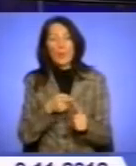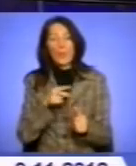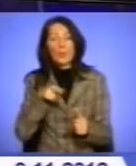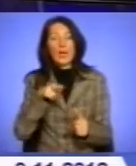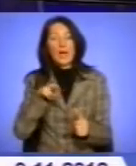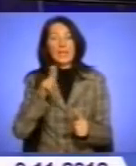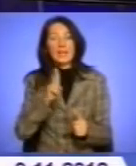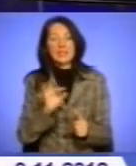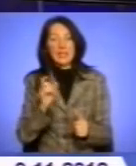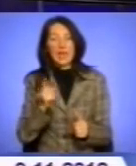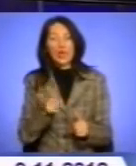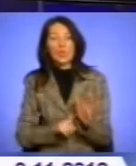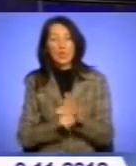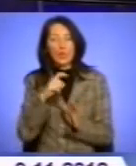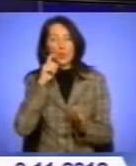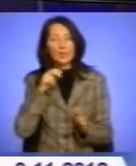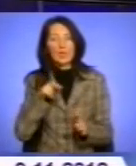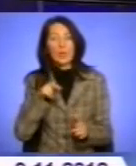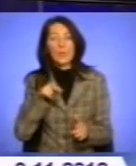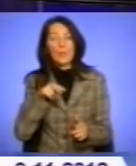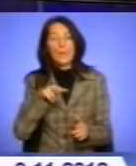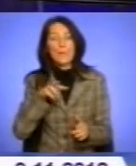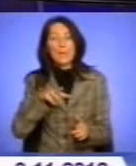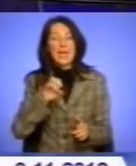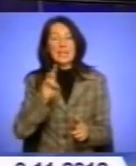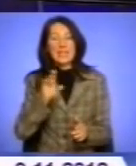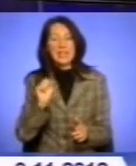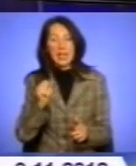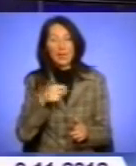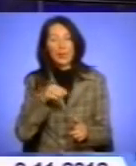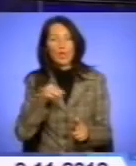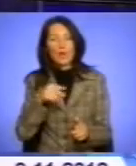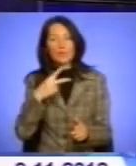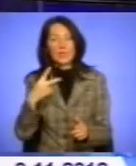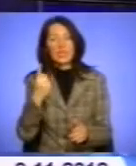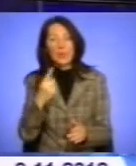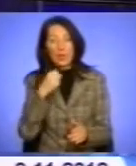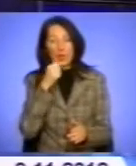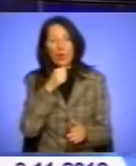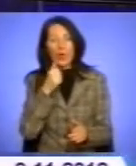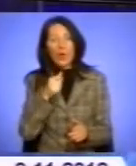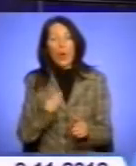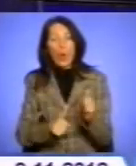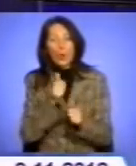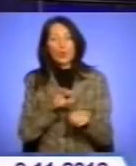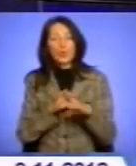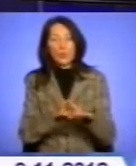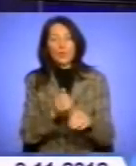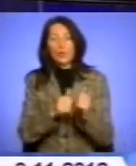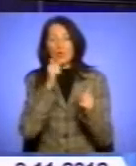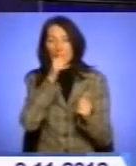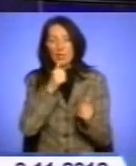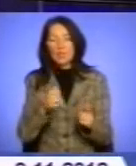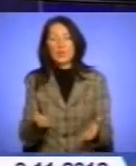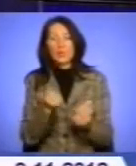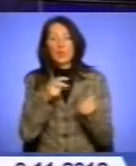заснував український меценат Петро Яцик у травні 2001-го. Конкурс проводять щорічно за підтримки Ліги українських меценатів.